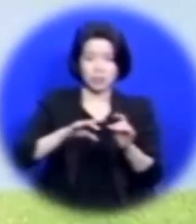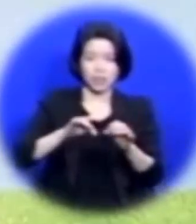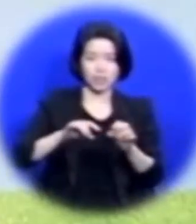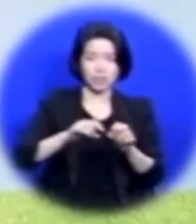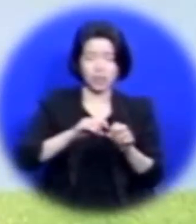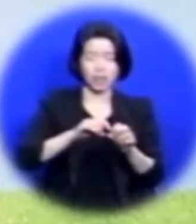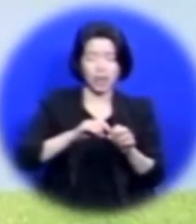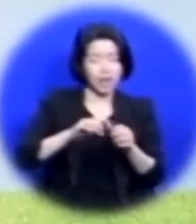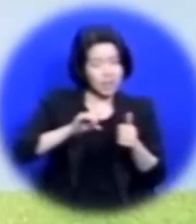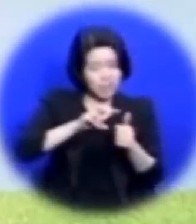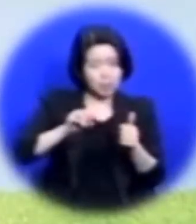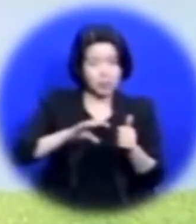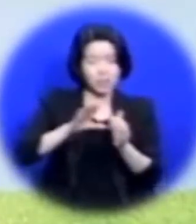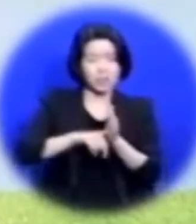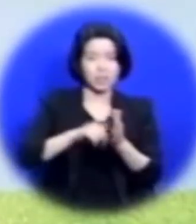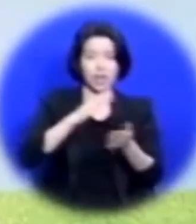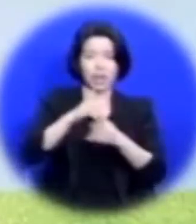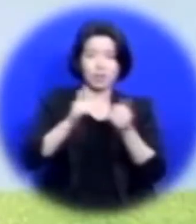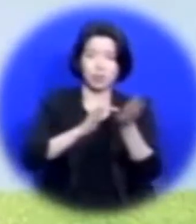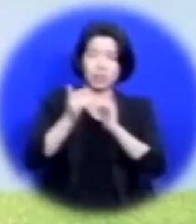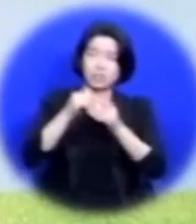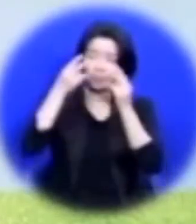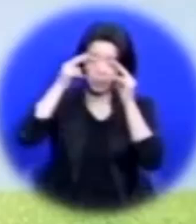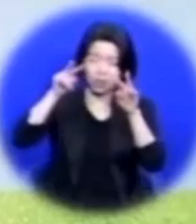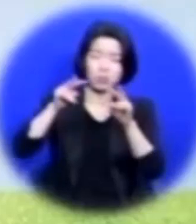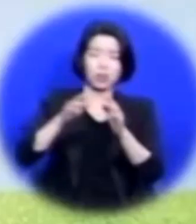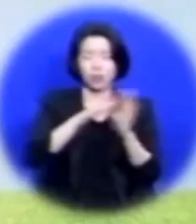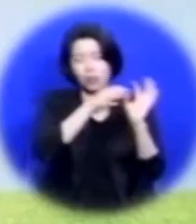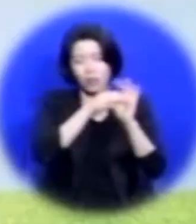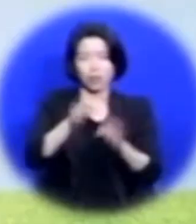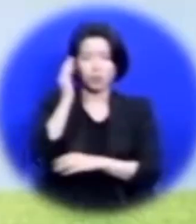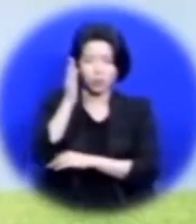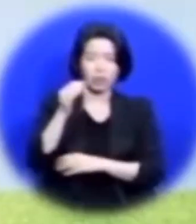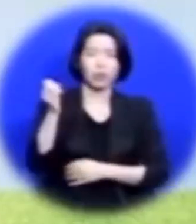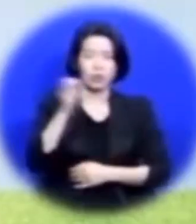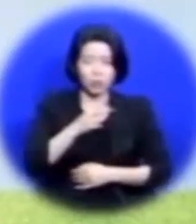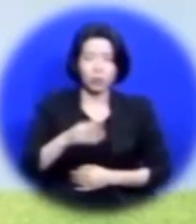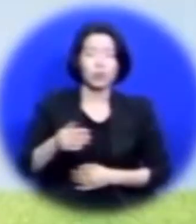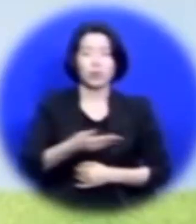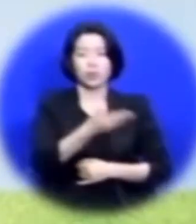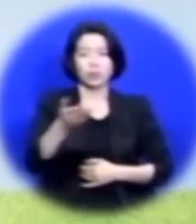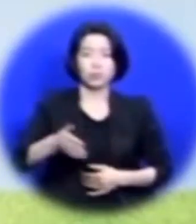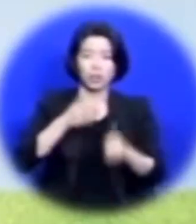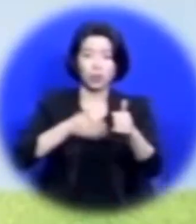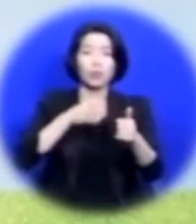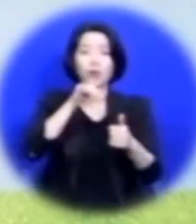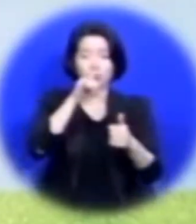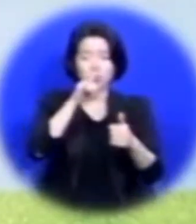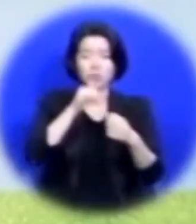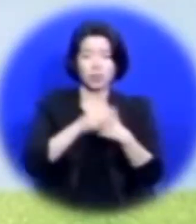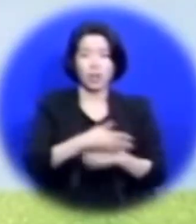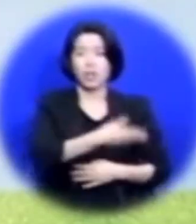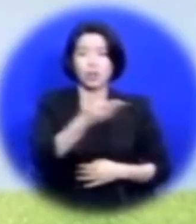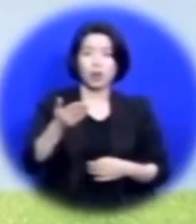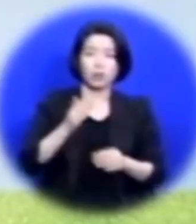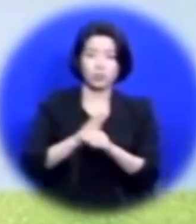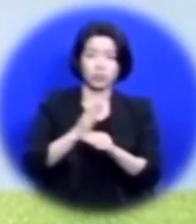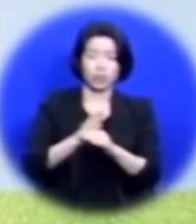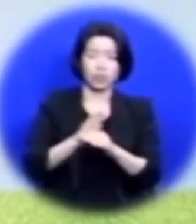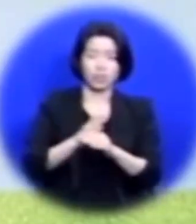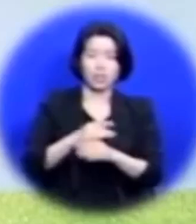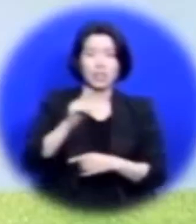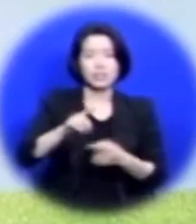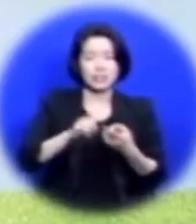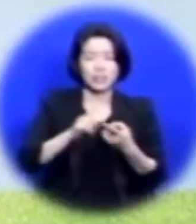바라 보신다 고 계속 설교하고 또 설교하고 여러 분들에게 권합니다 여러분 중에는